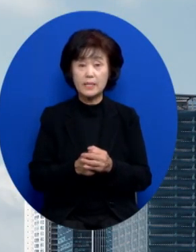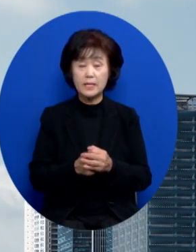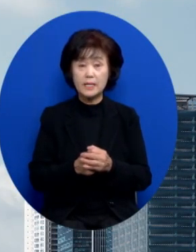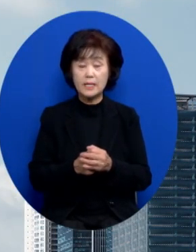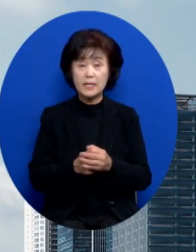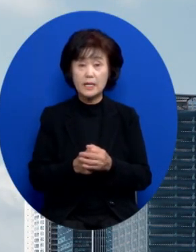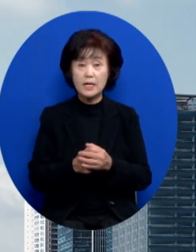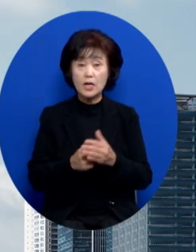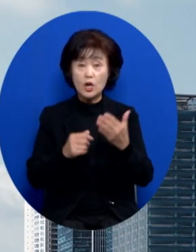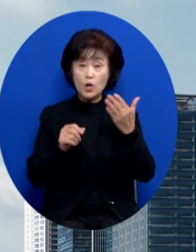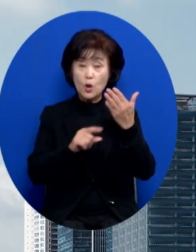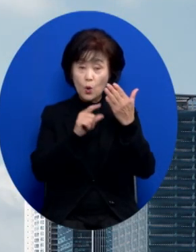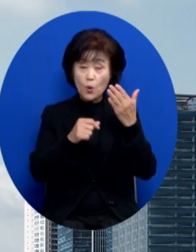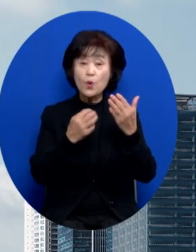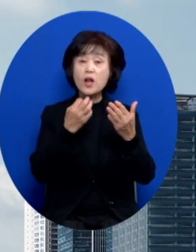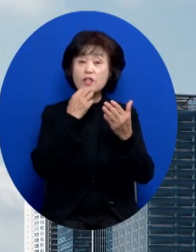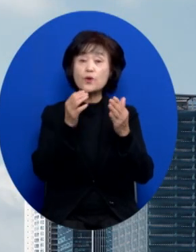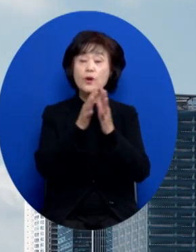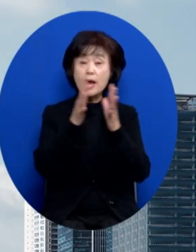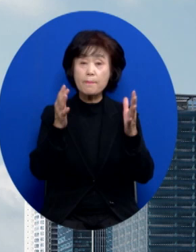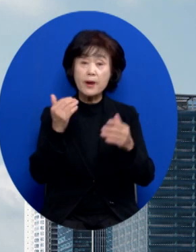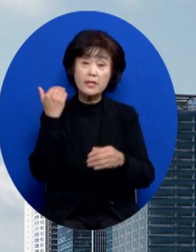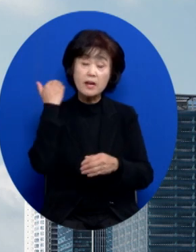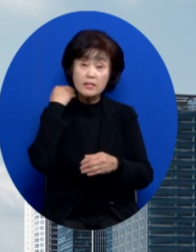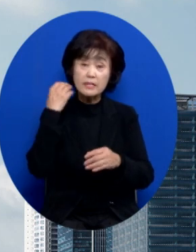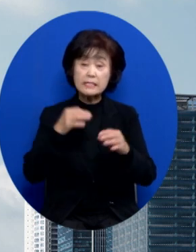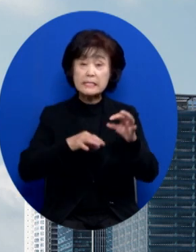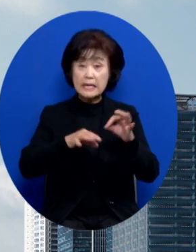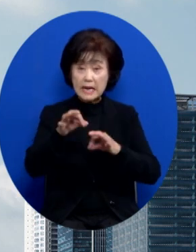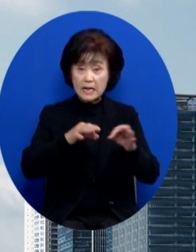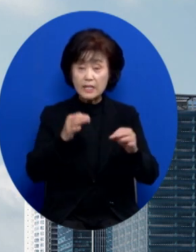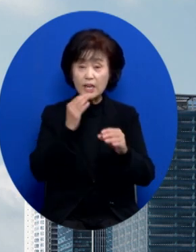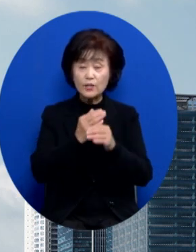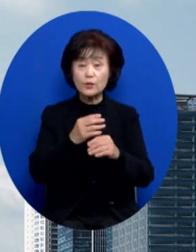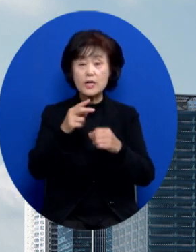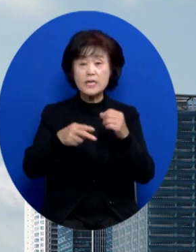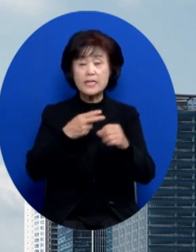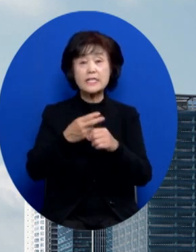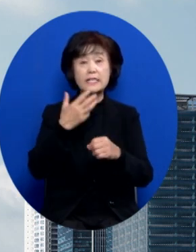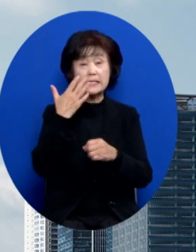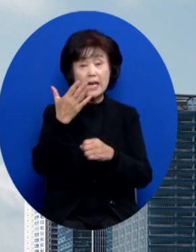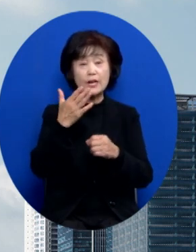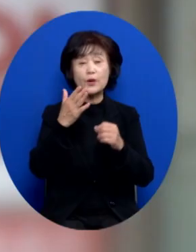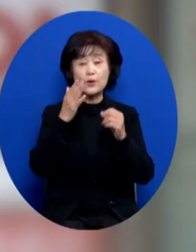지난달 서울 아파트 전세 거래 비중이 2년 4개월 만에 최대를 기록했습니다.